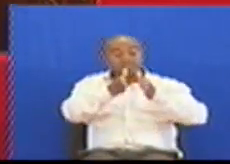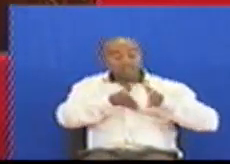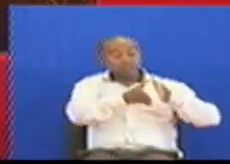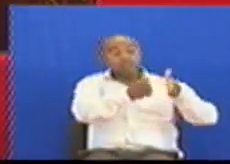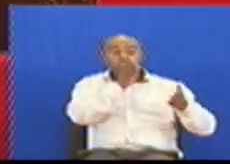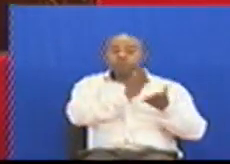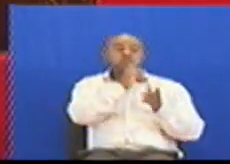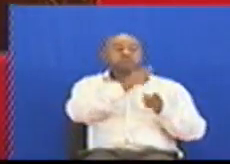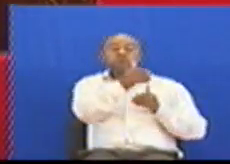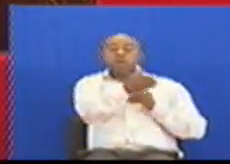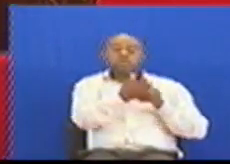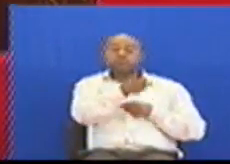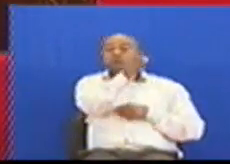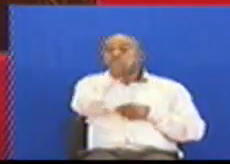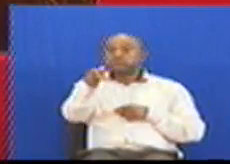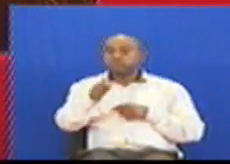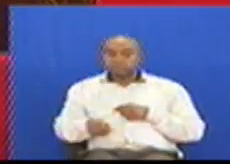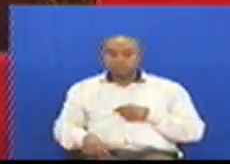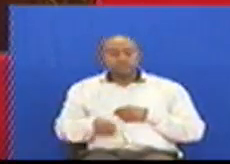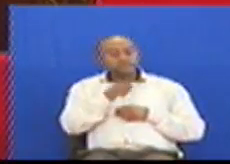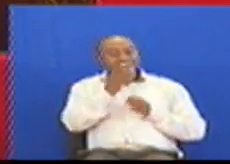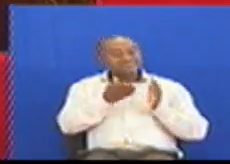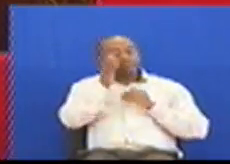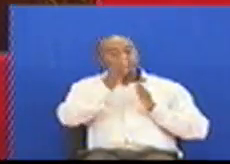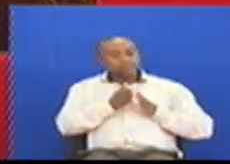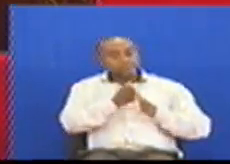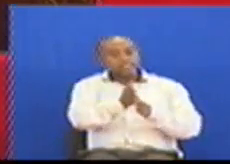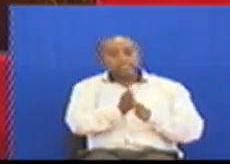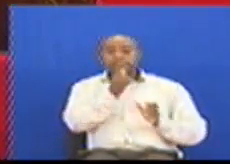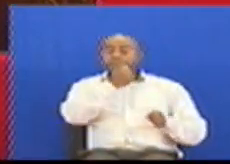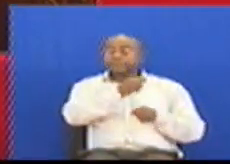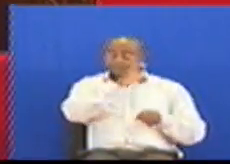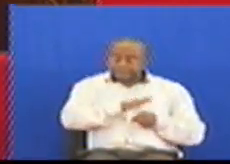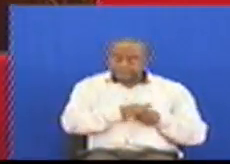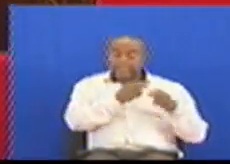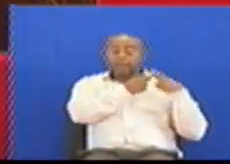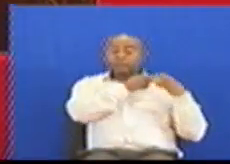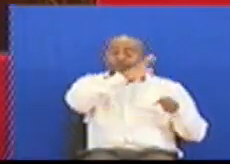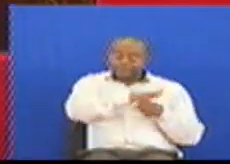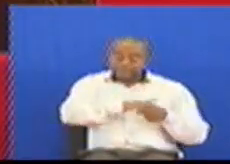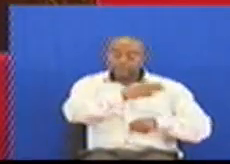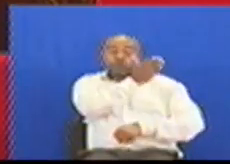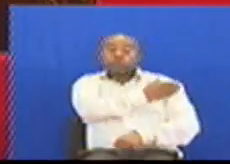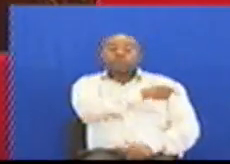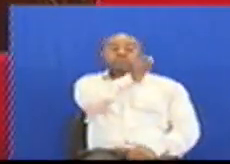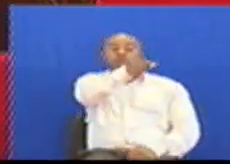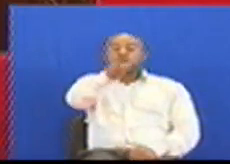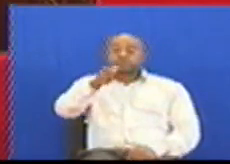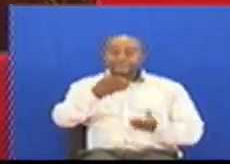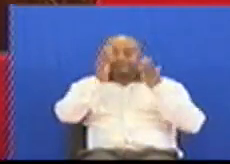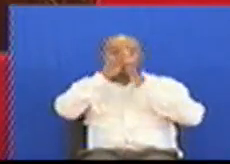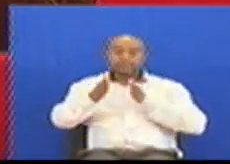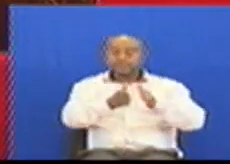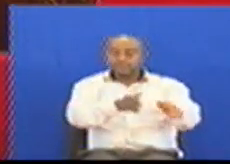karibu na wananchi. Zinafanya majukumu mengi, zinafanya shughuli nyingi za kuhudumia wananchi, pamoja na majukumu yake kwamba ya